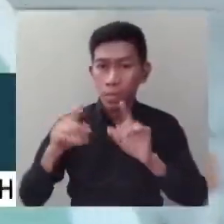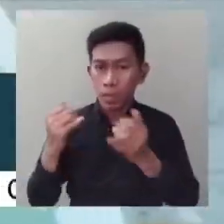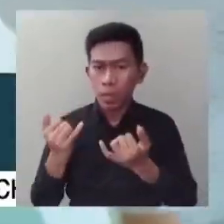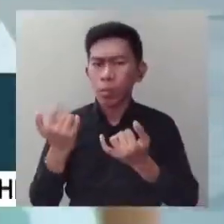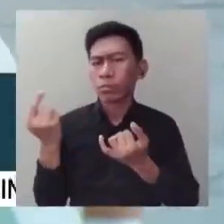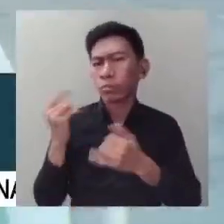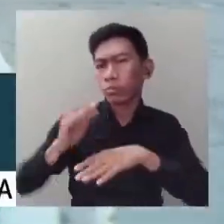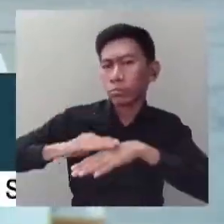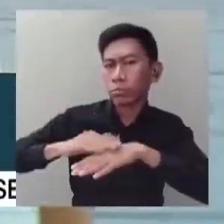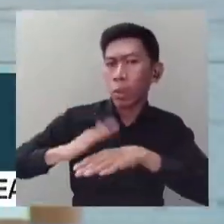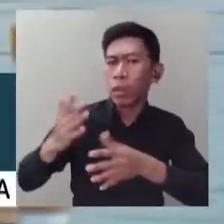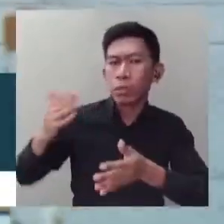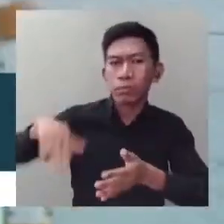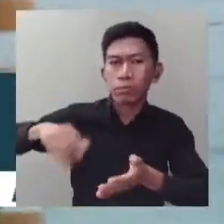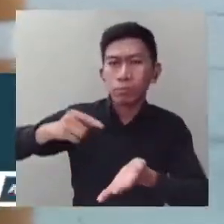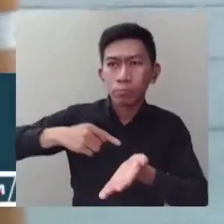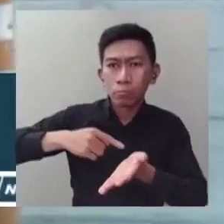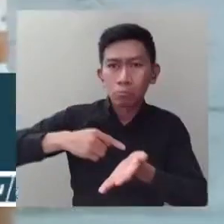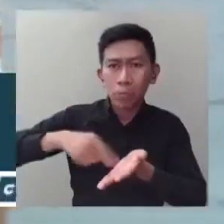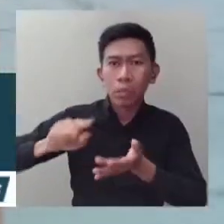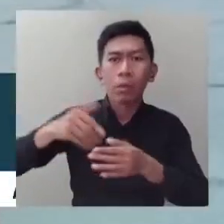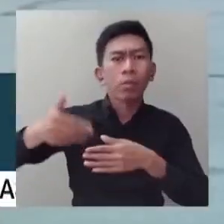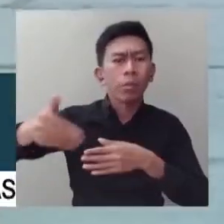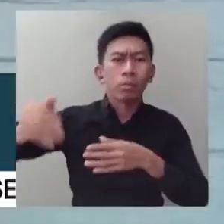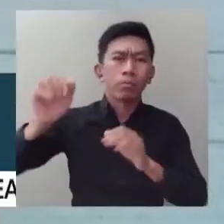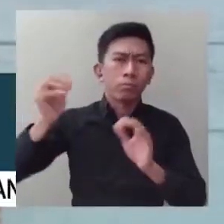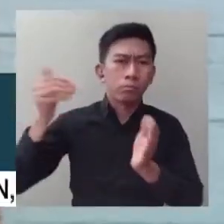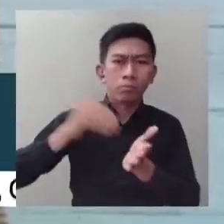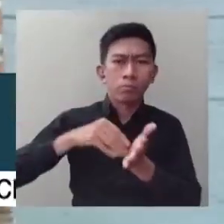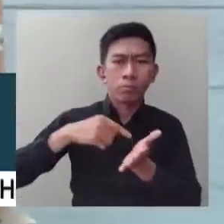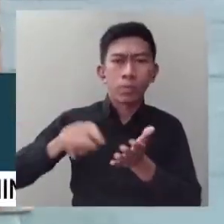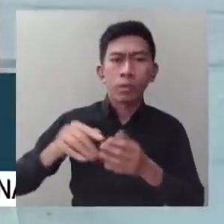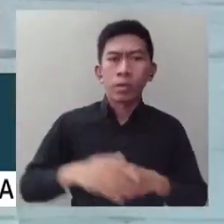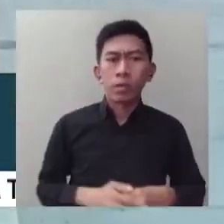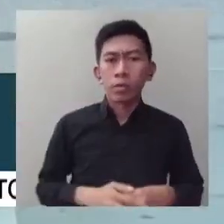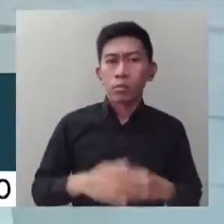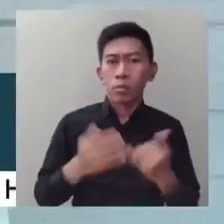rights organization is accusing the MMDA of singling them out.